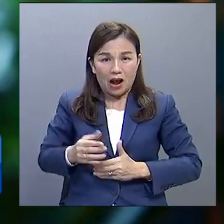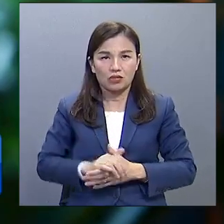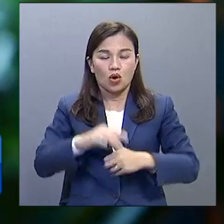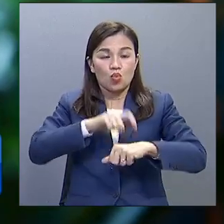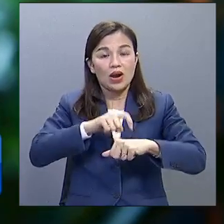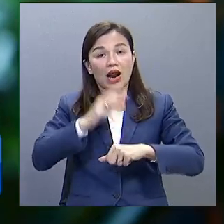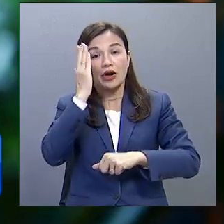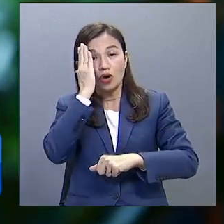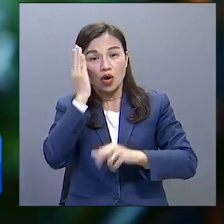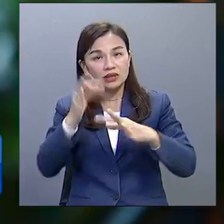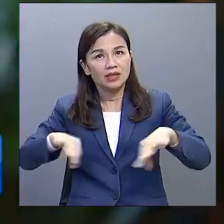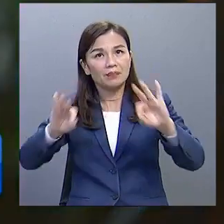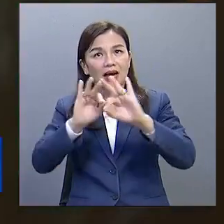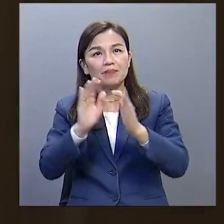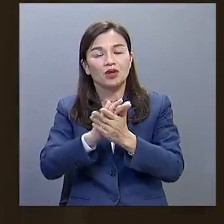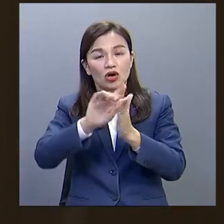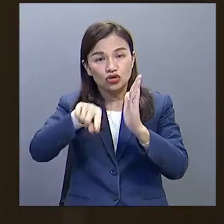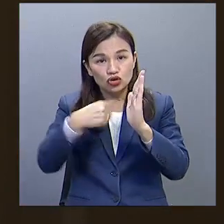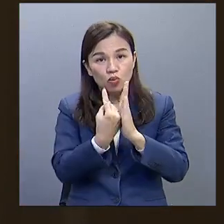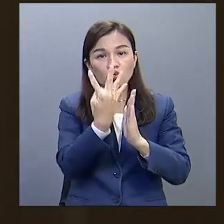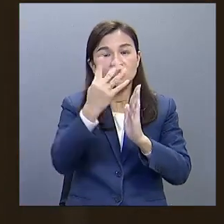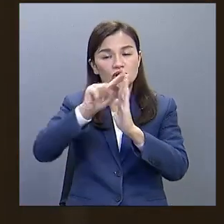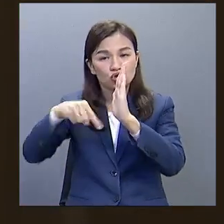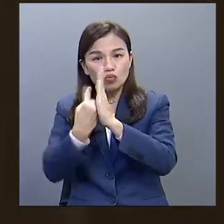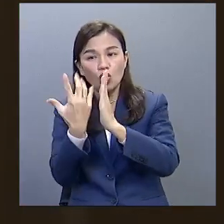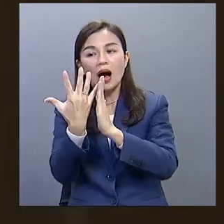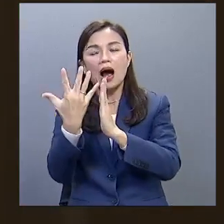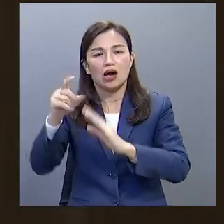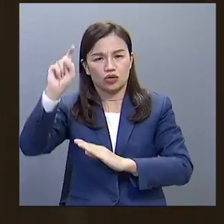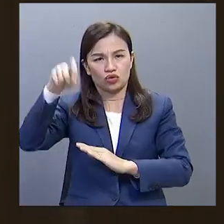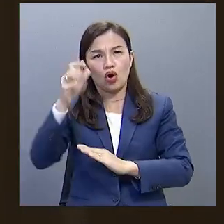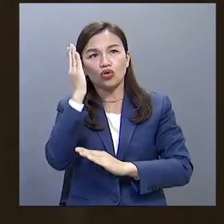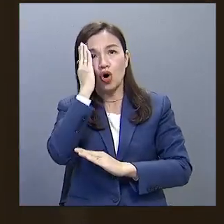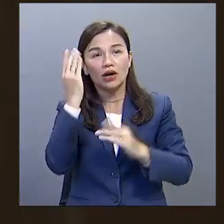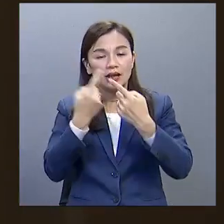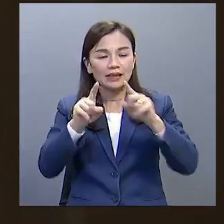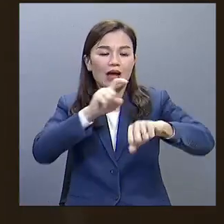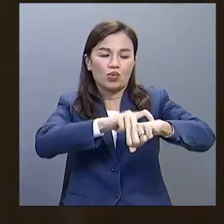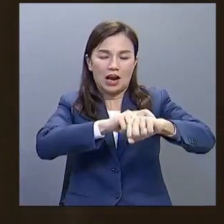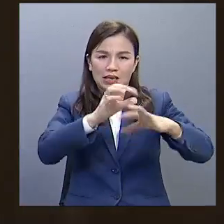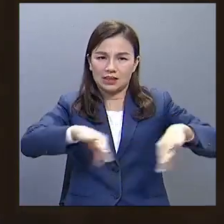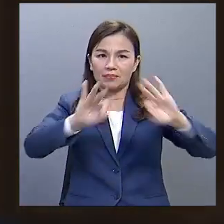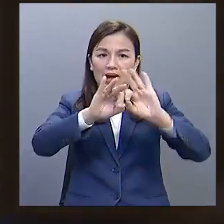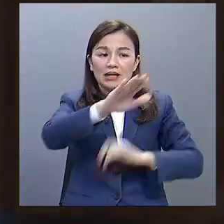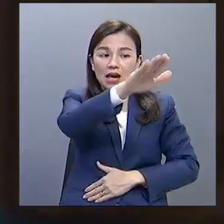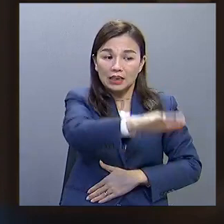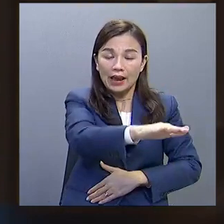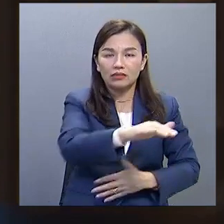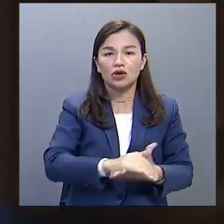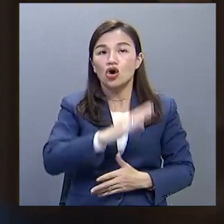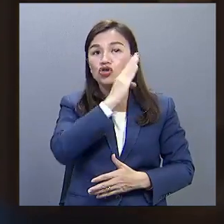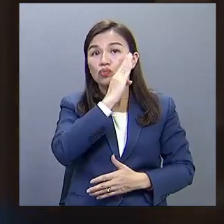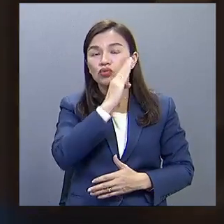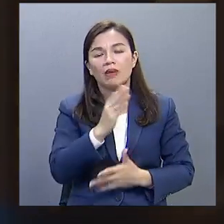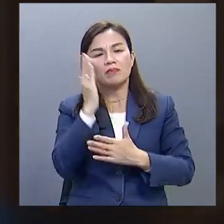นสำคัญบางคนไม่ต้องนอนเยอะ 4-5 ชั่วโมงก็ได้แต่ช่วงเวลาสำคัญอ่ะเราได้ประโยชน์เยอะแล้วอย่างเด็กก็เหมือนกันนะคะถ้าเด็กนอนดึกก็จะตัวไม่สู